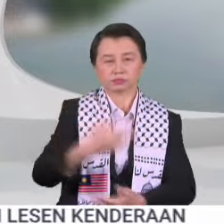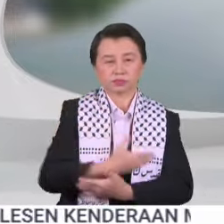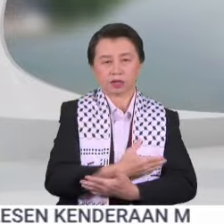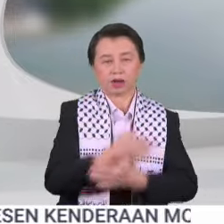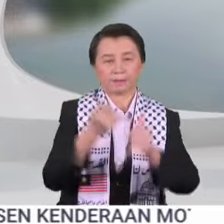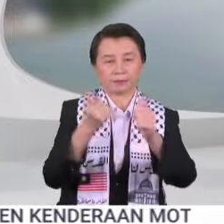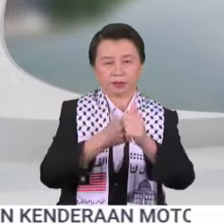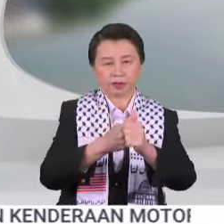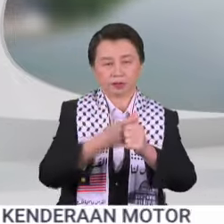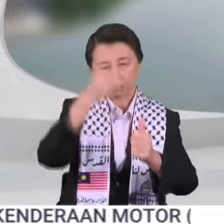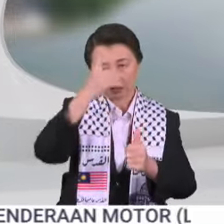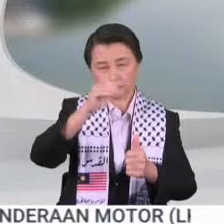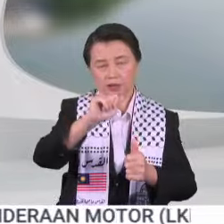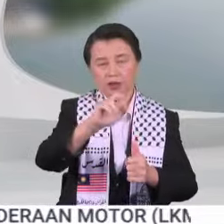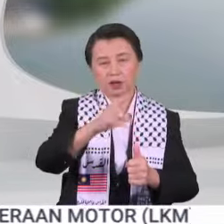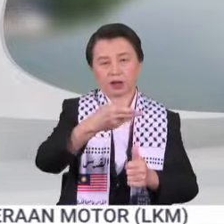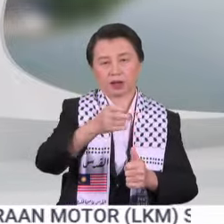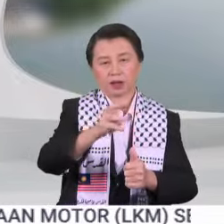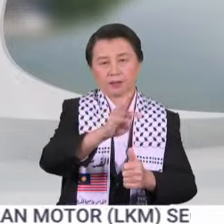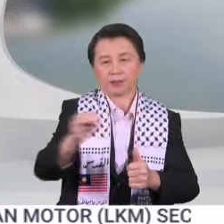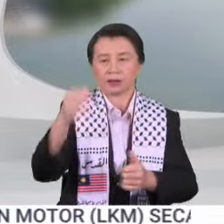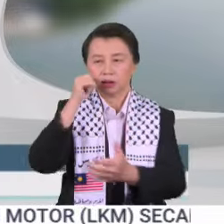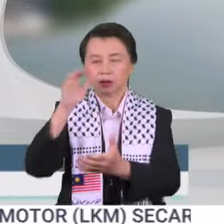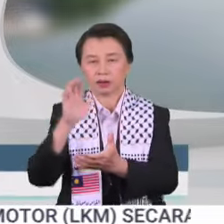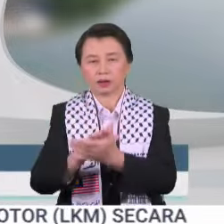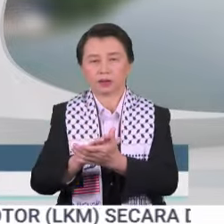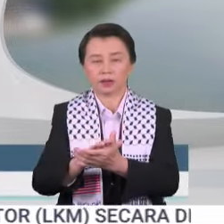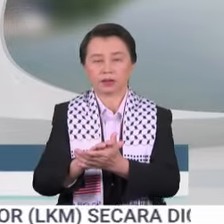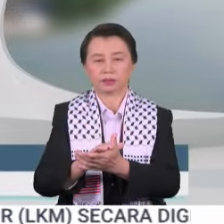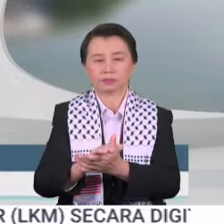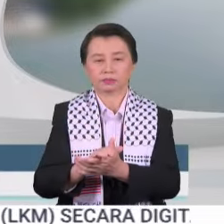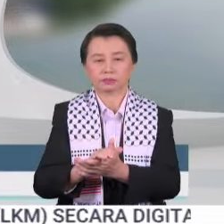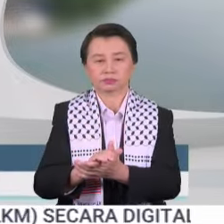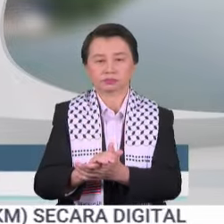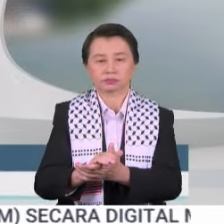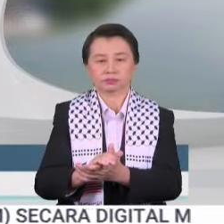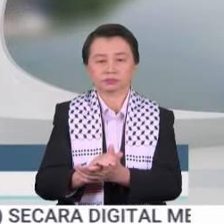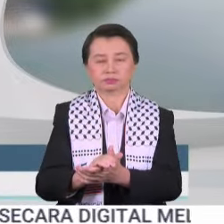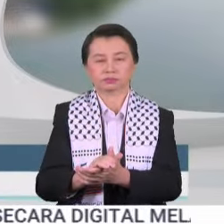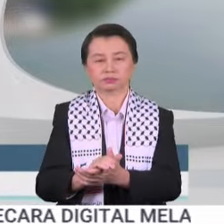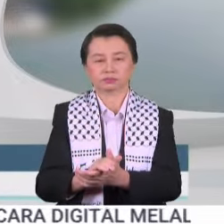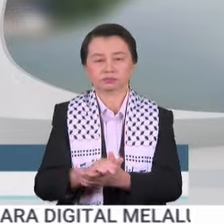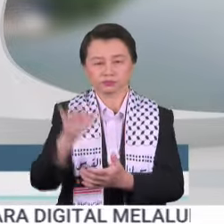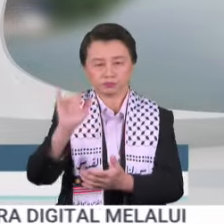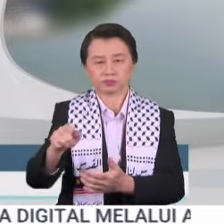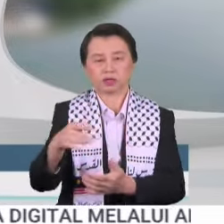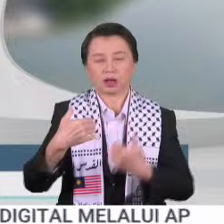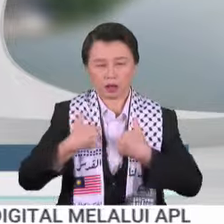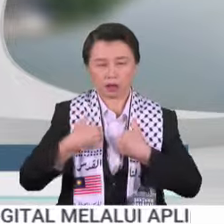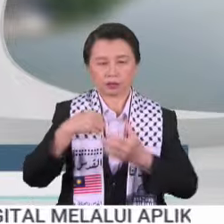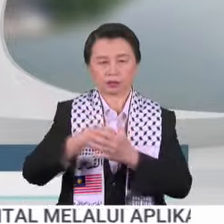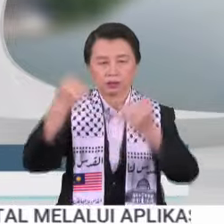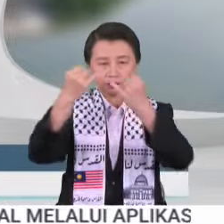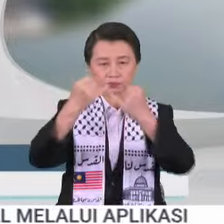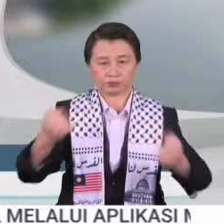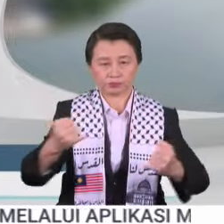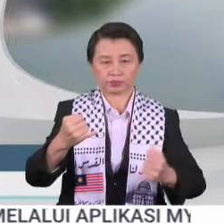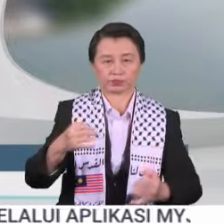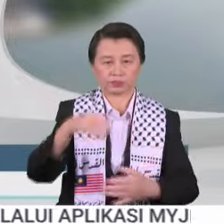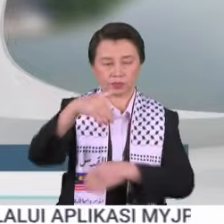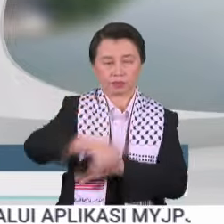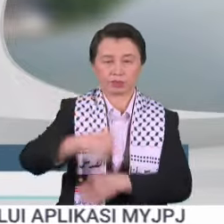sulung mereka, Datuk Alhamra dan isteri Datin Scarlett Suhaili Sambinding Abdullah yang diadakan di Istana Seri